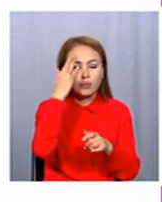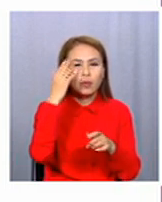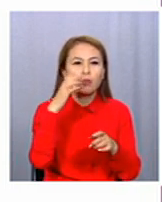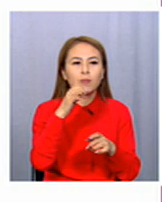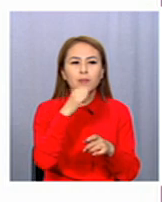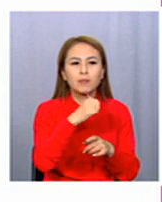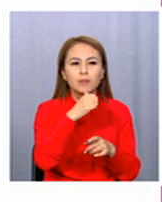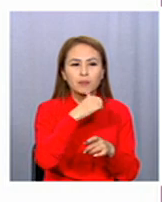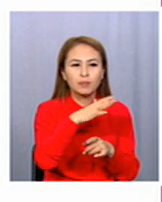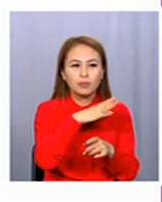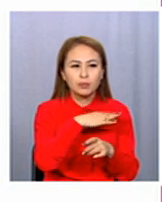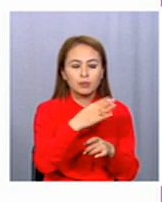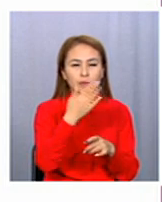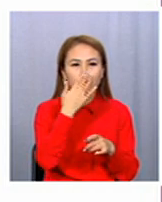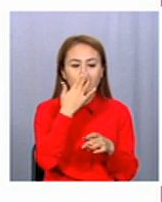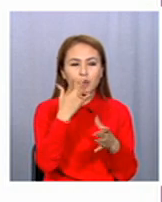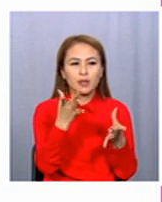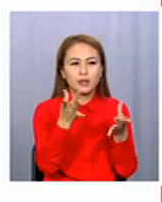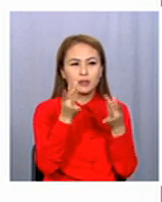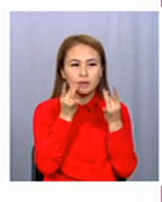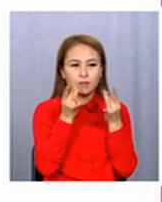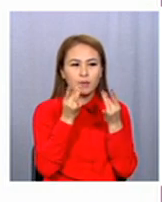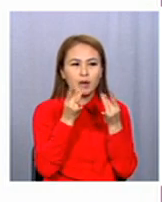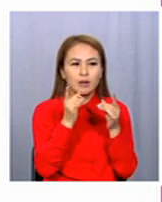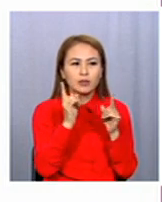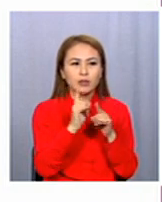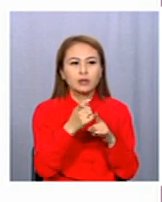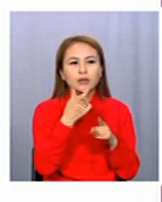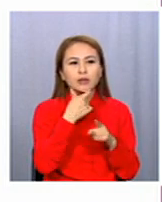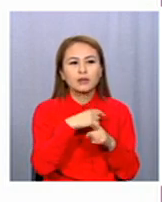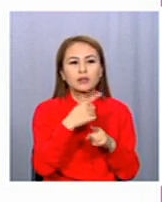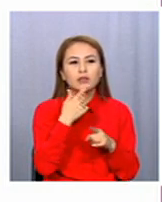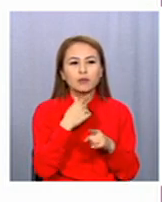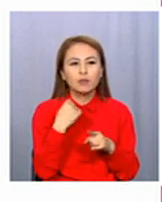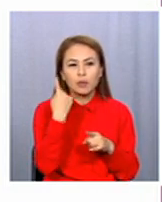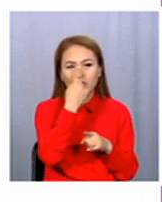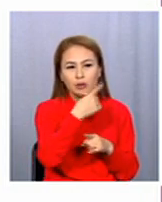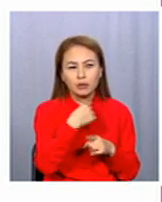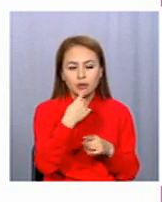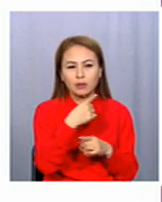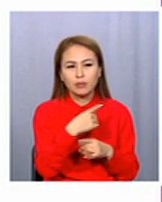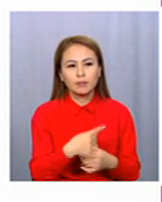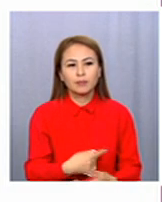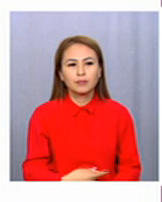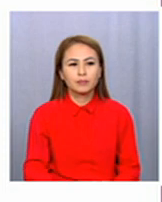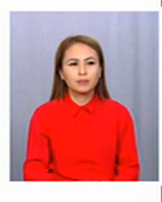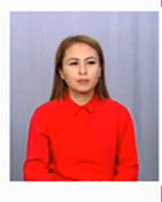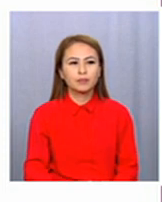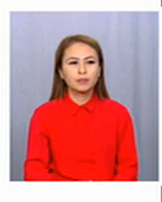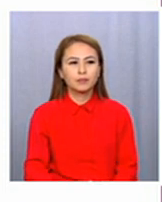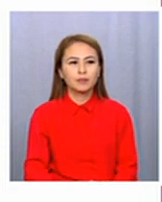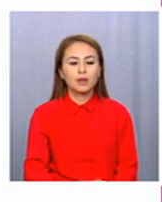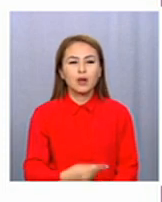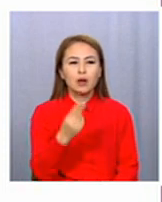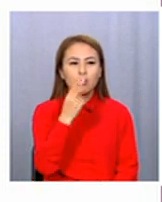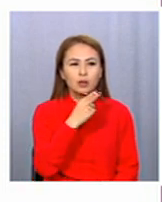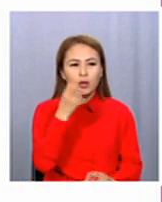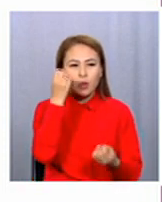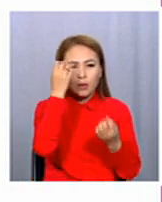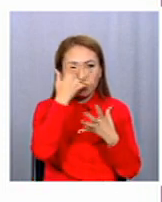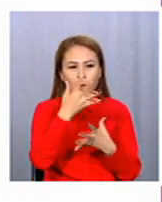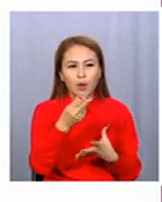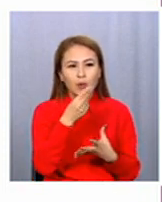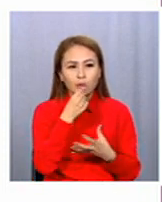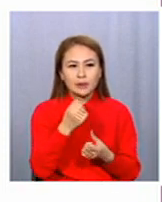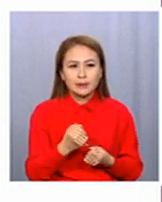едім, мұрныма жабысып қалды. Танауым шиедей қызыл түске боялды. Тағамды ұқыпты жеуге тырыссақ